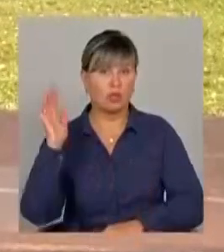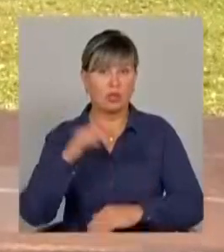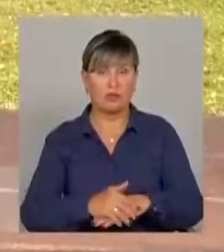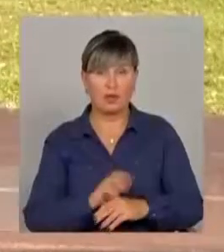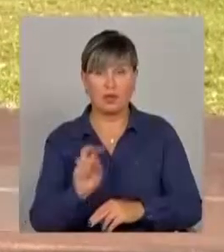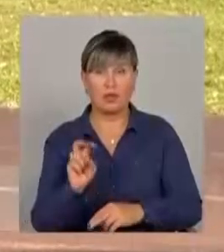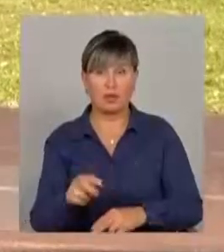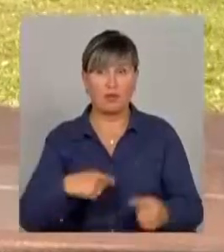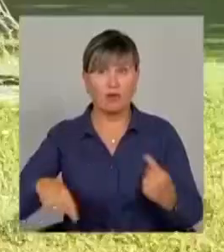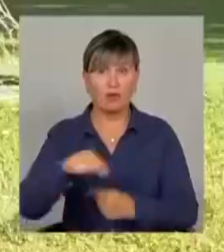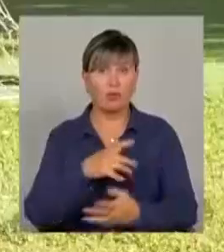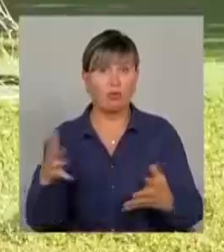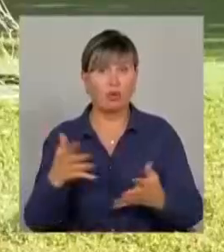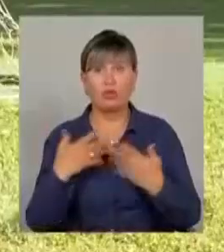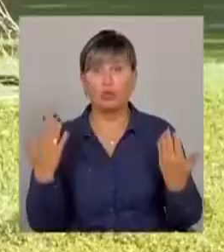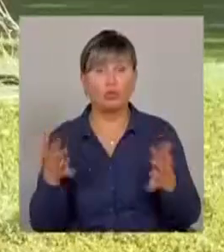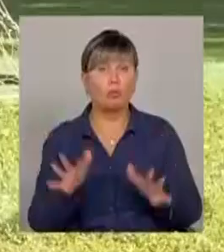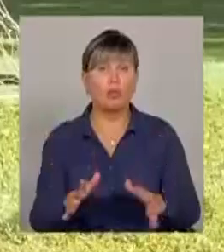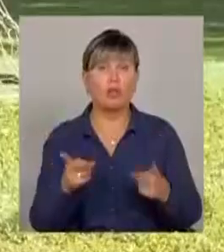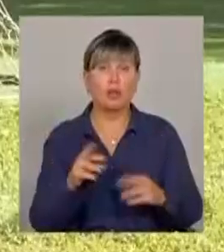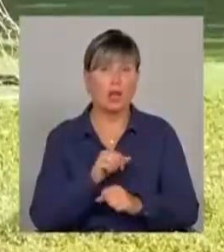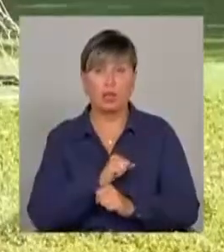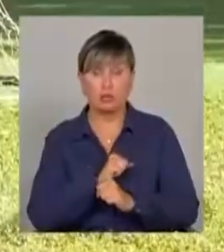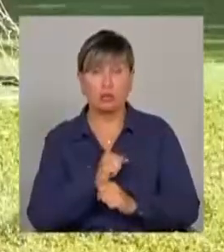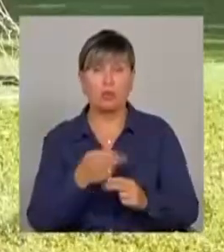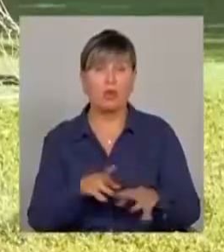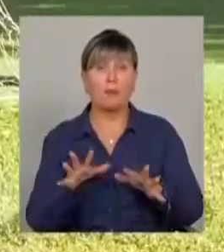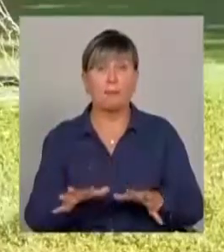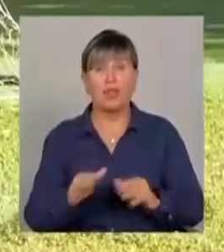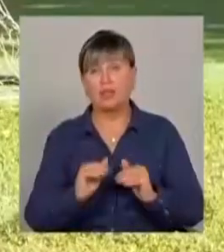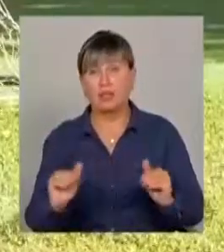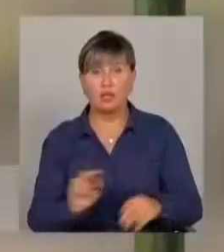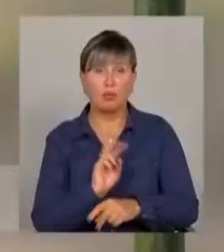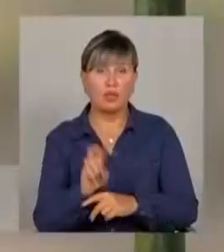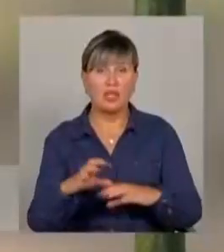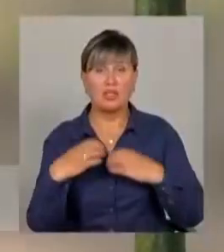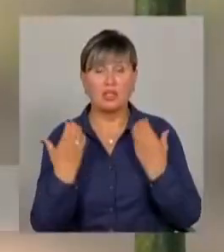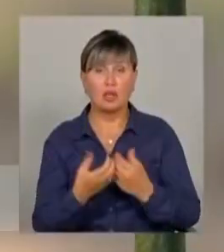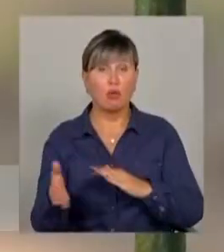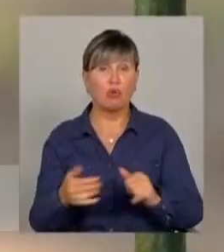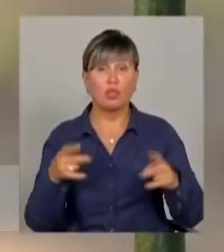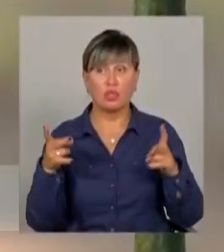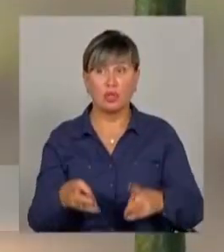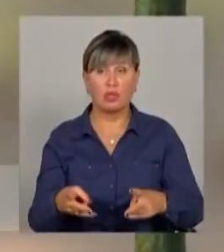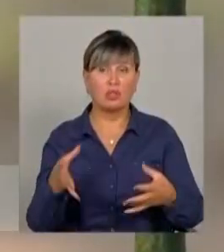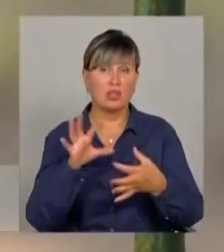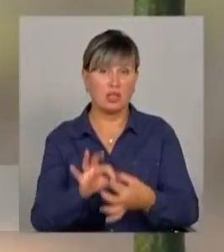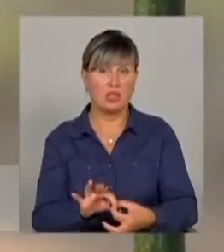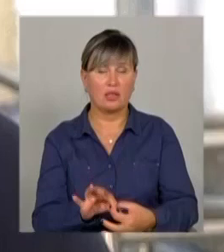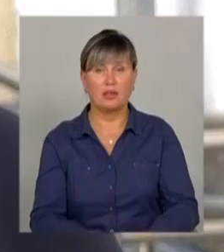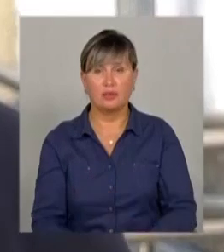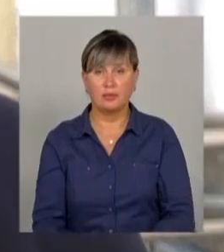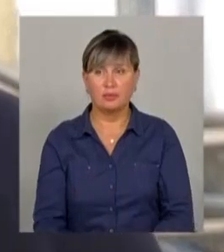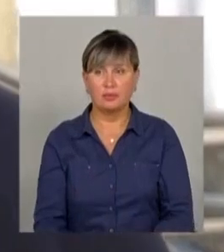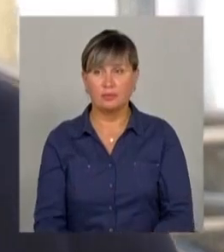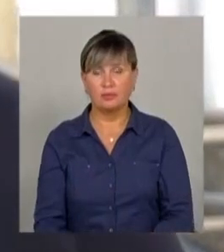вечера поскольку в округе больше Нет мест для досуга учащихся поэтому местные детвора посещала стадион после трагедии доступ к нему ограничили